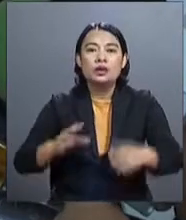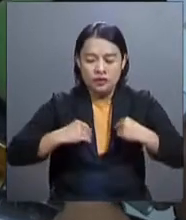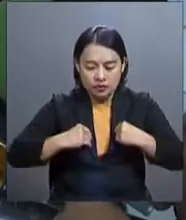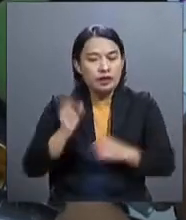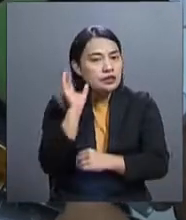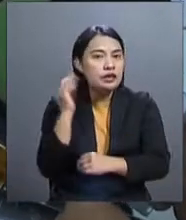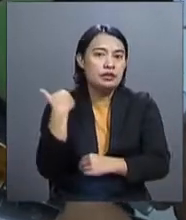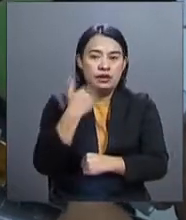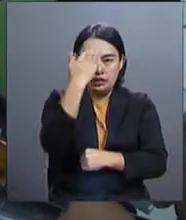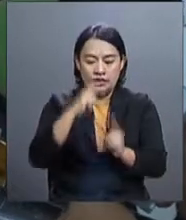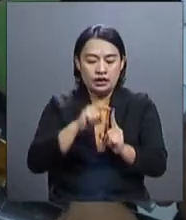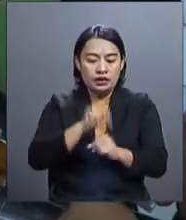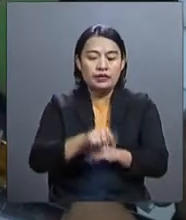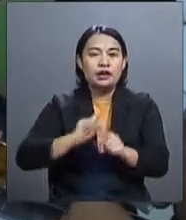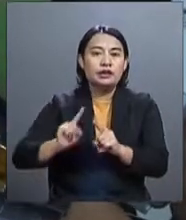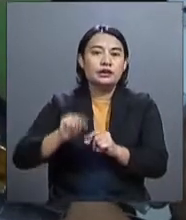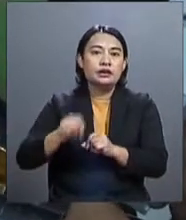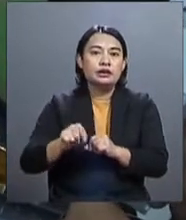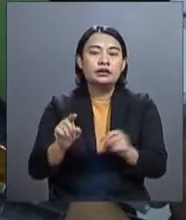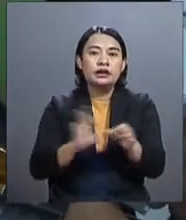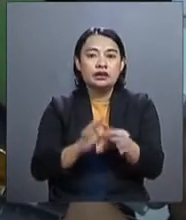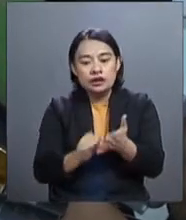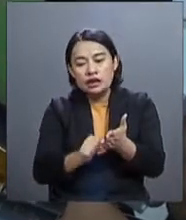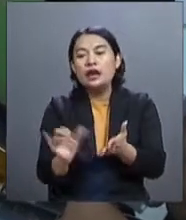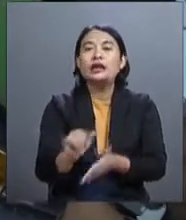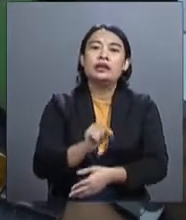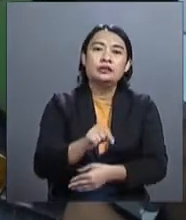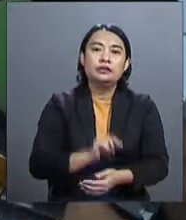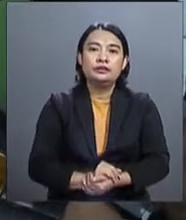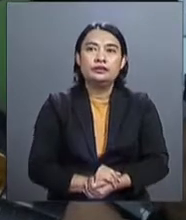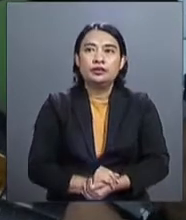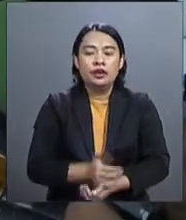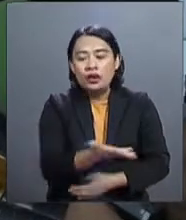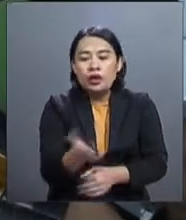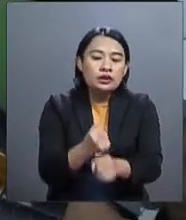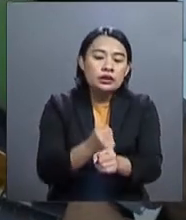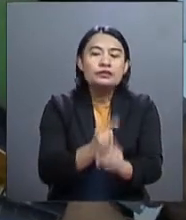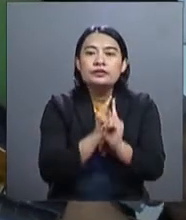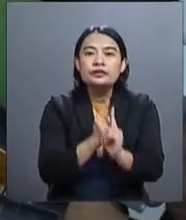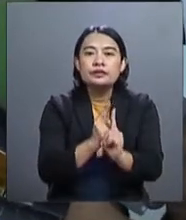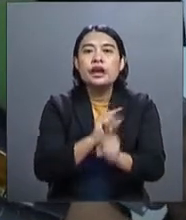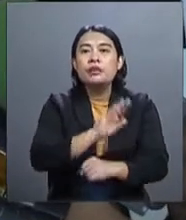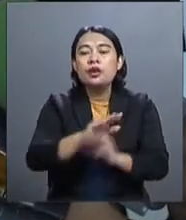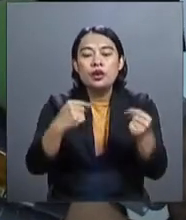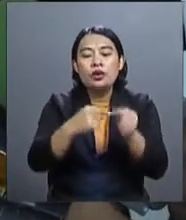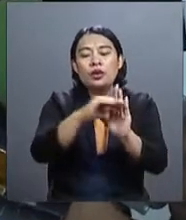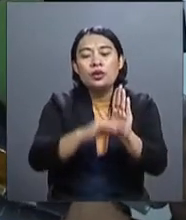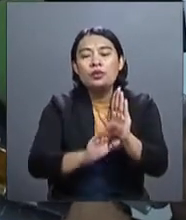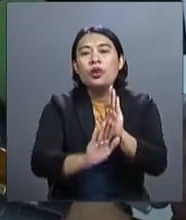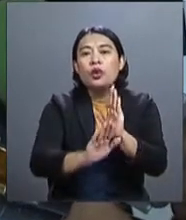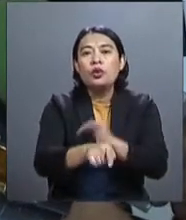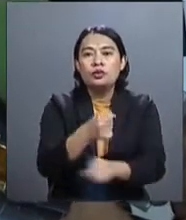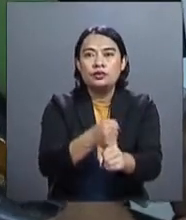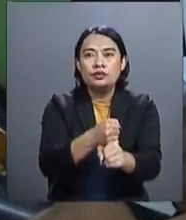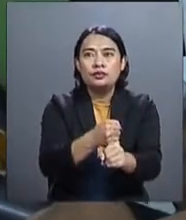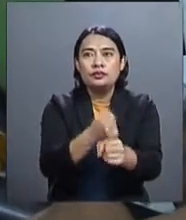ที่ออกไปที่เรายังไม่ได้ปลดล็อกเนี่ยเขาก็ดำเนินการไปตามขั้นตอนของเขานะที่